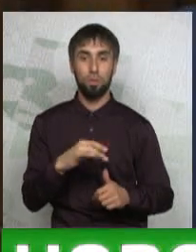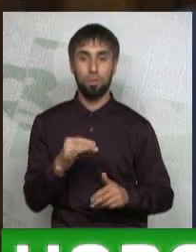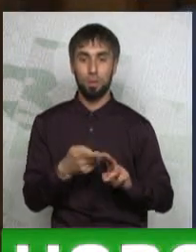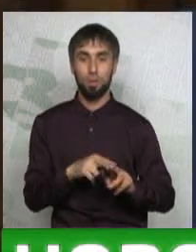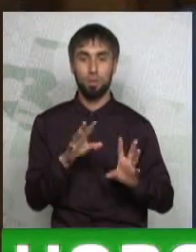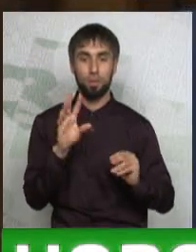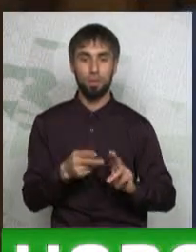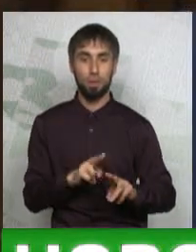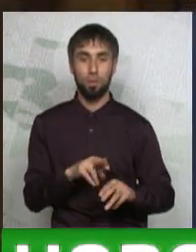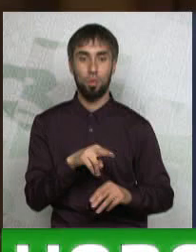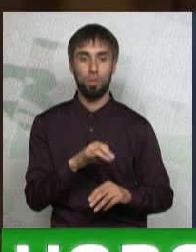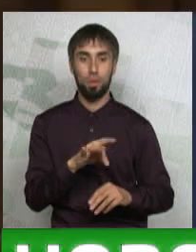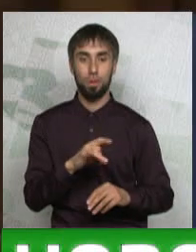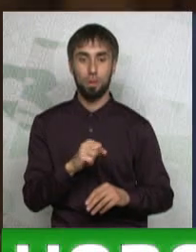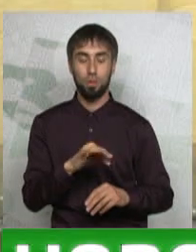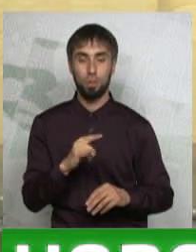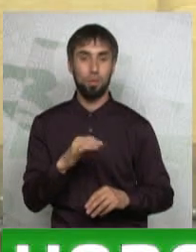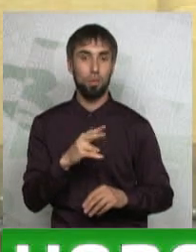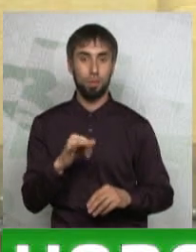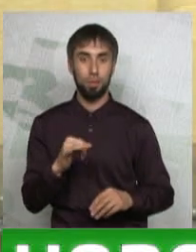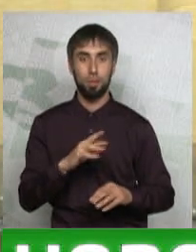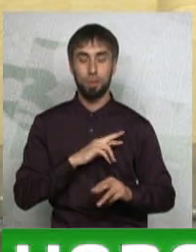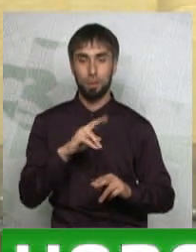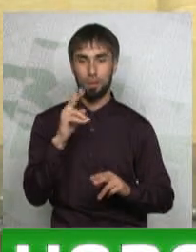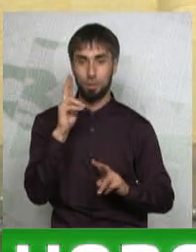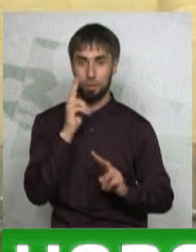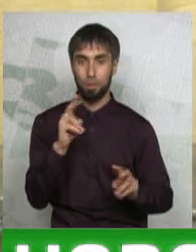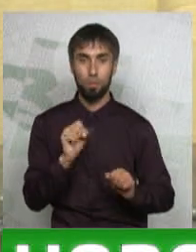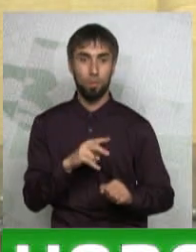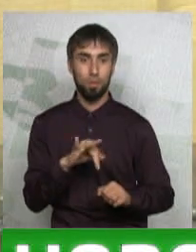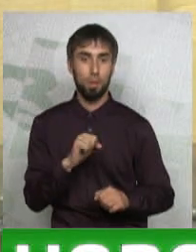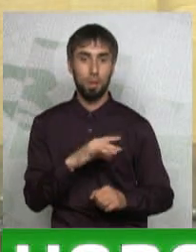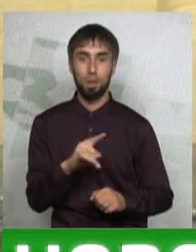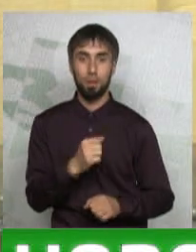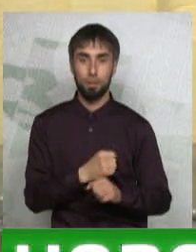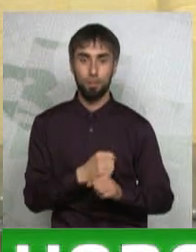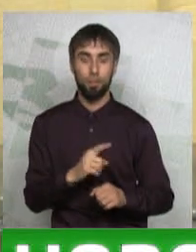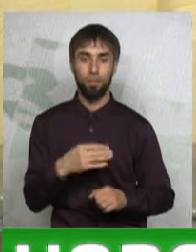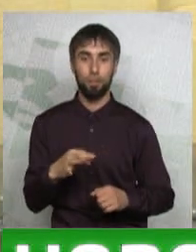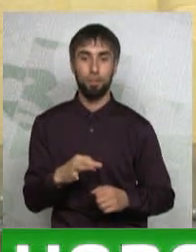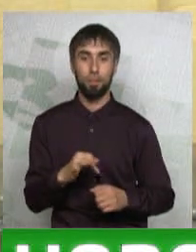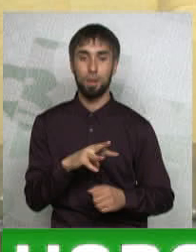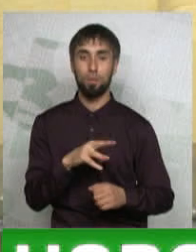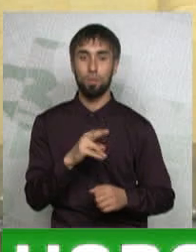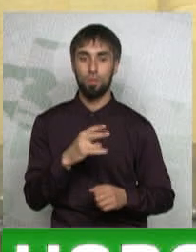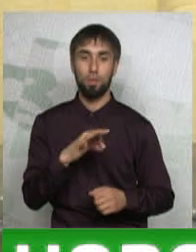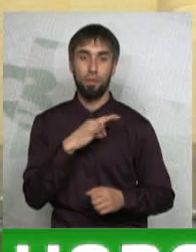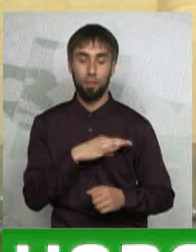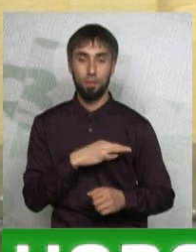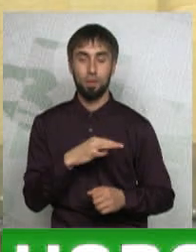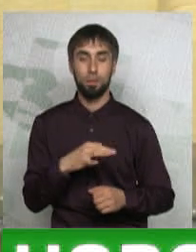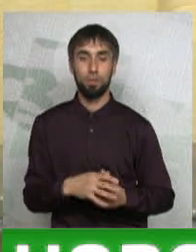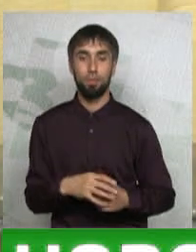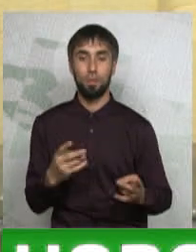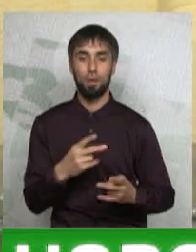все операторы, да, они, я не знаю, можно ли анализ провести, потому что им, конечно, выгодно, они там,